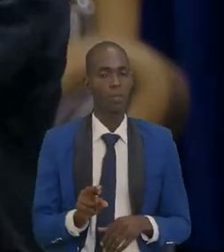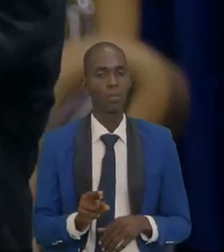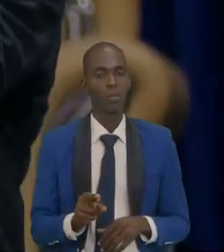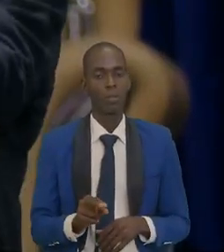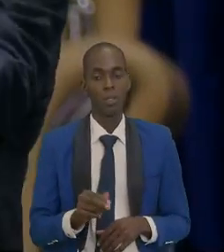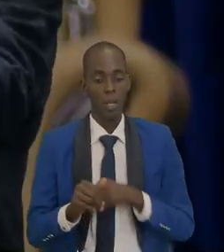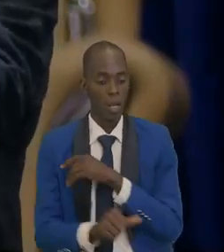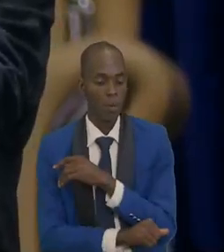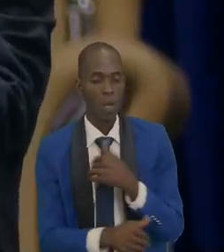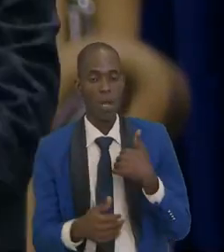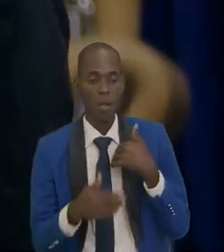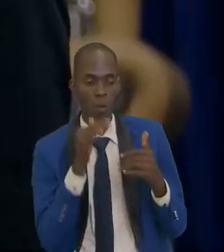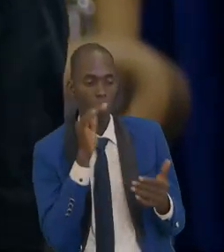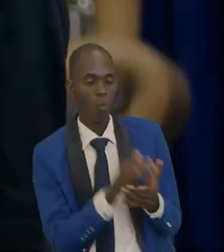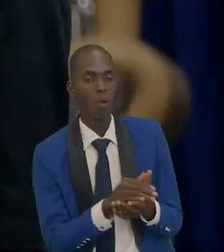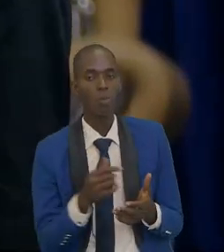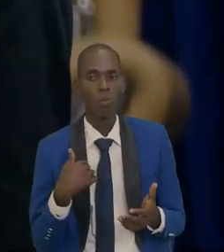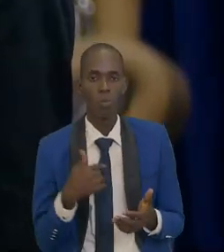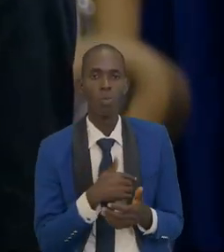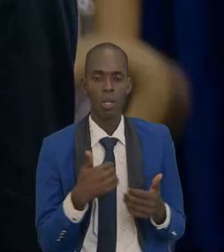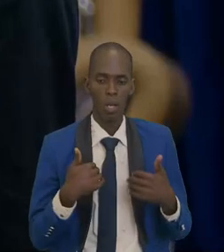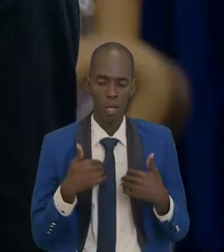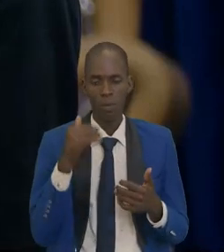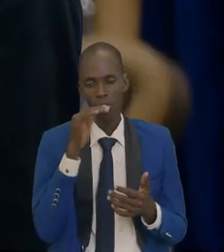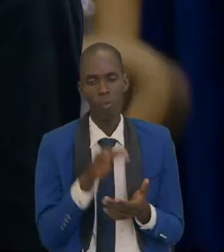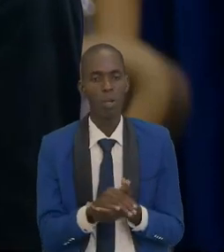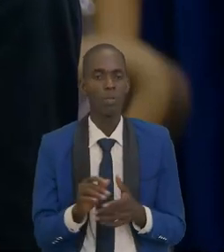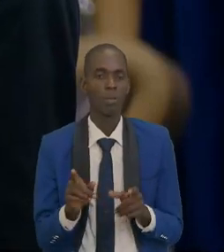Il avait une femme. Nous avons des femmes.